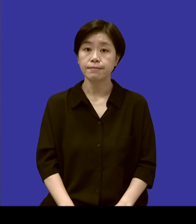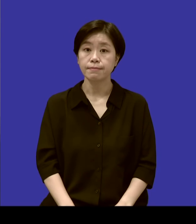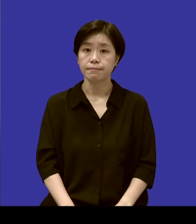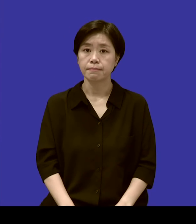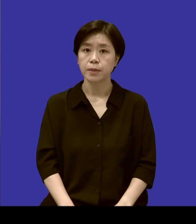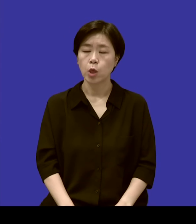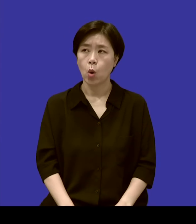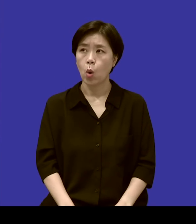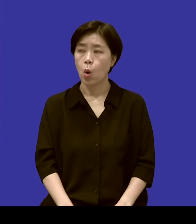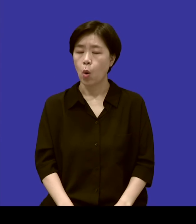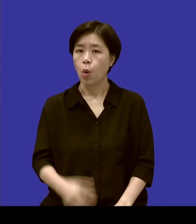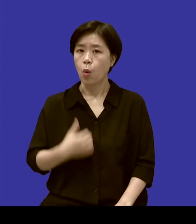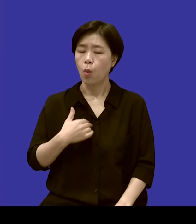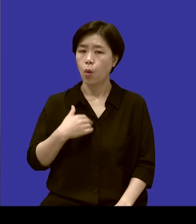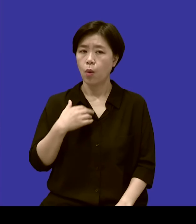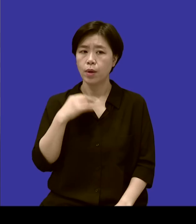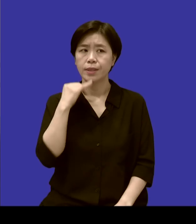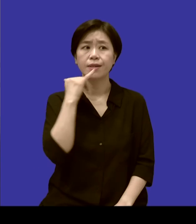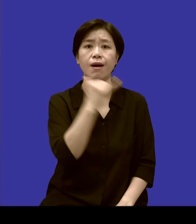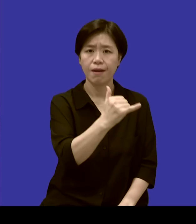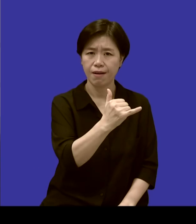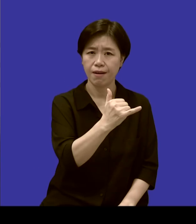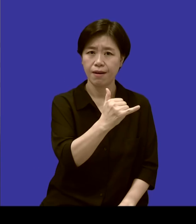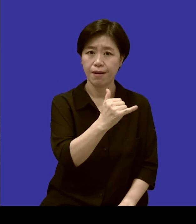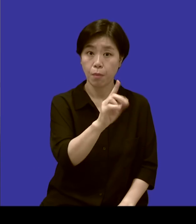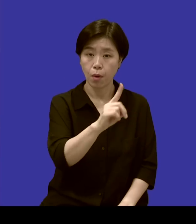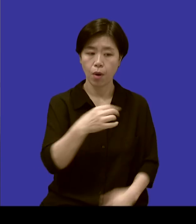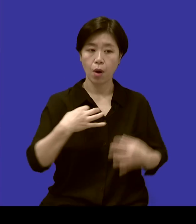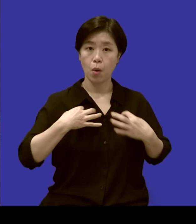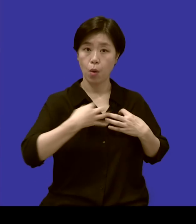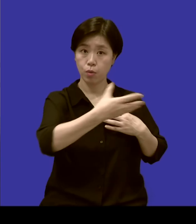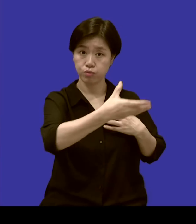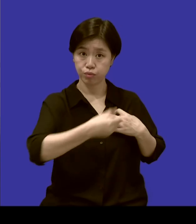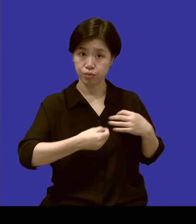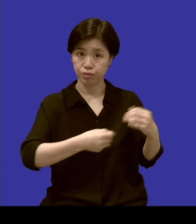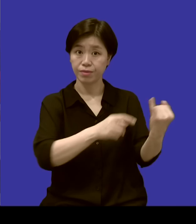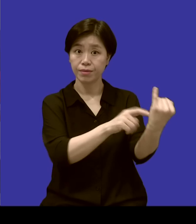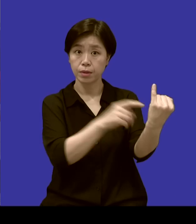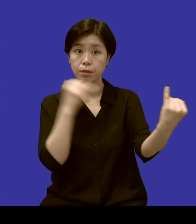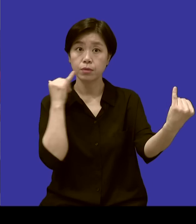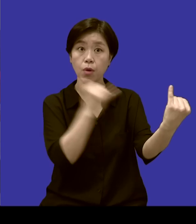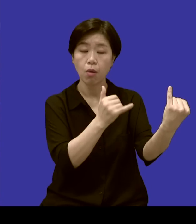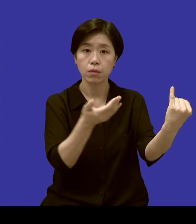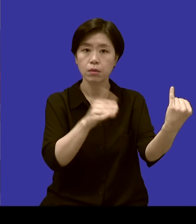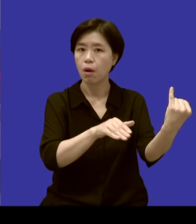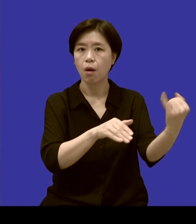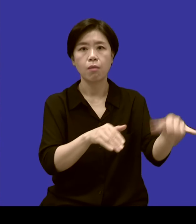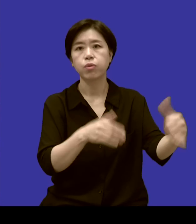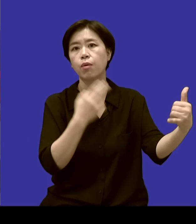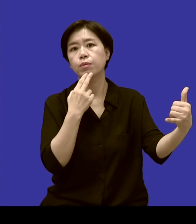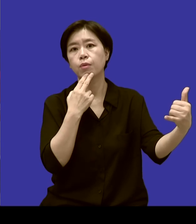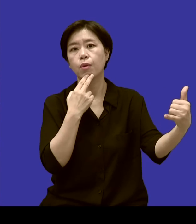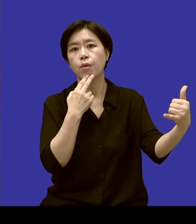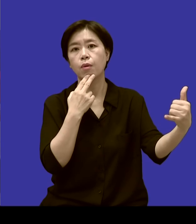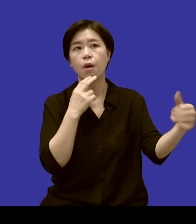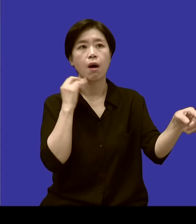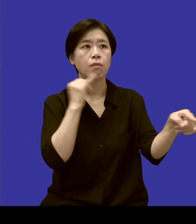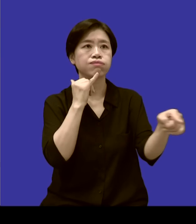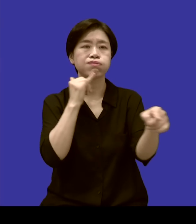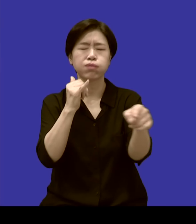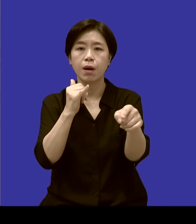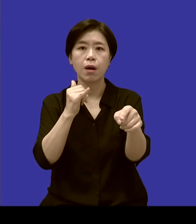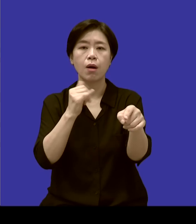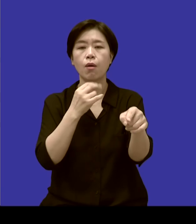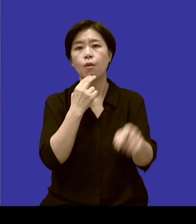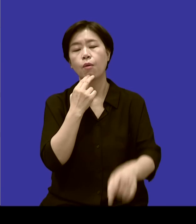전화를 해봤죠. 저에게 옷을 협찬해준 그 샵 매니저들한테 전화가 안 되는 거예요. 다 불통이야. 그래서